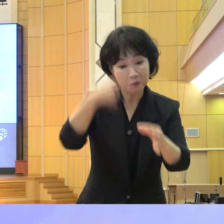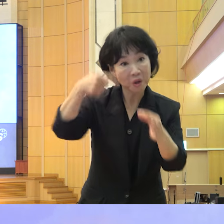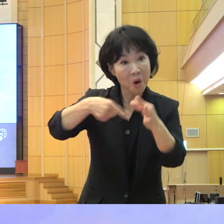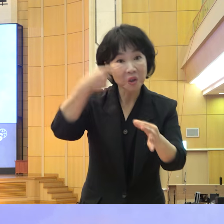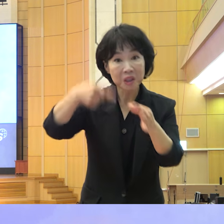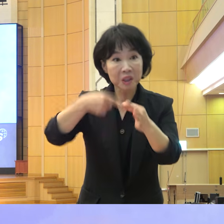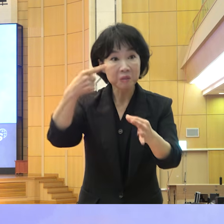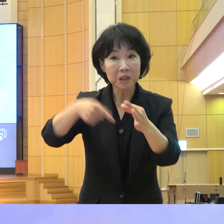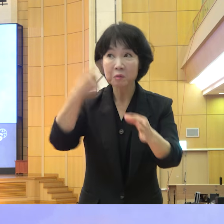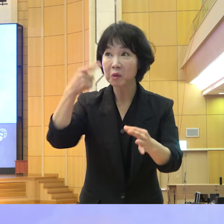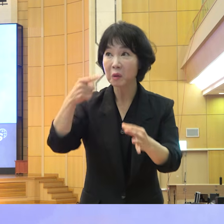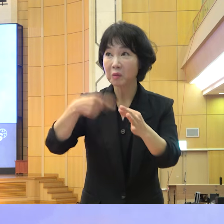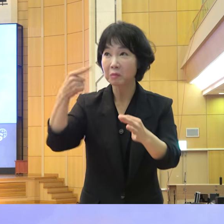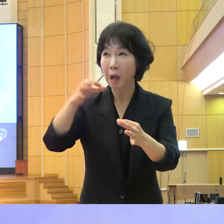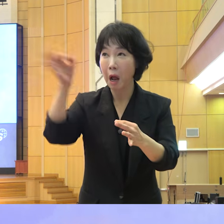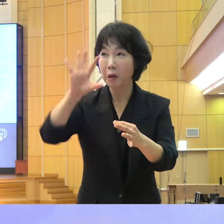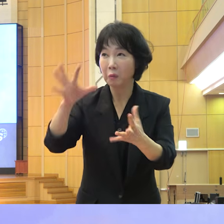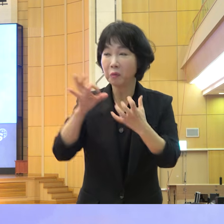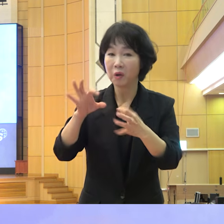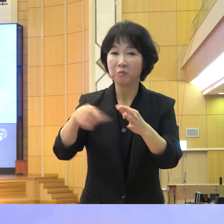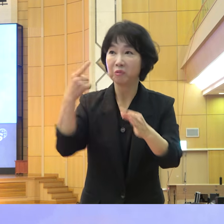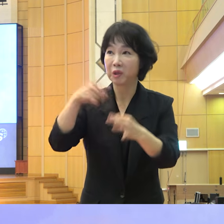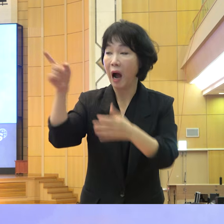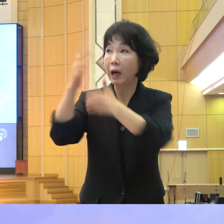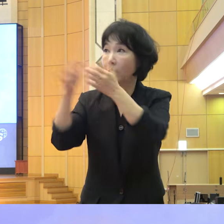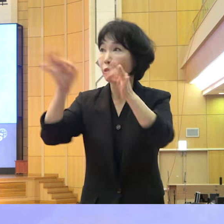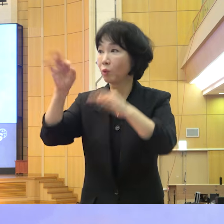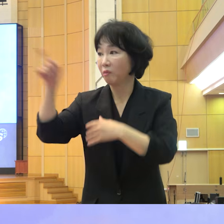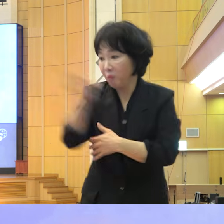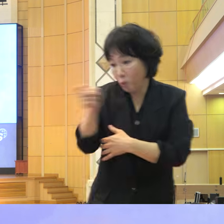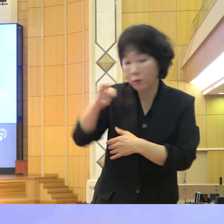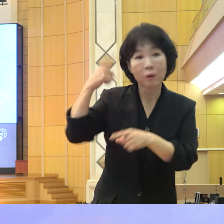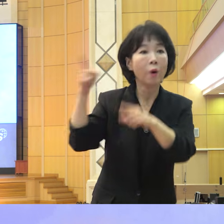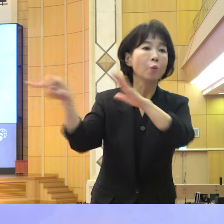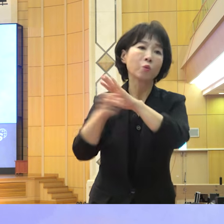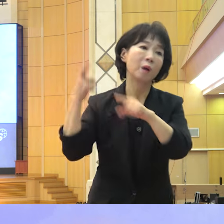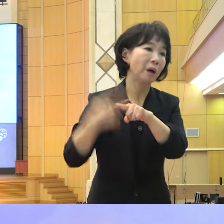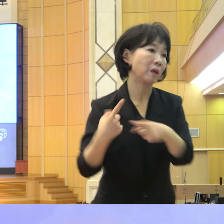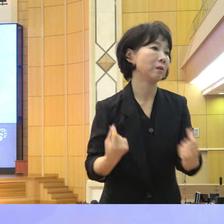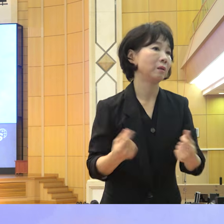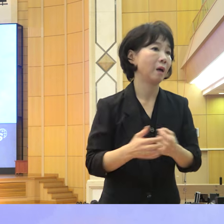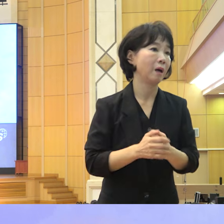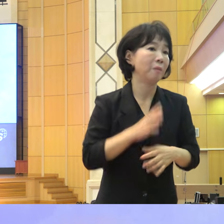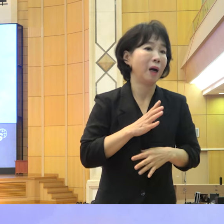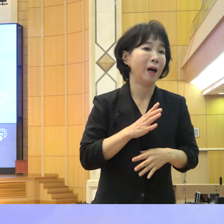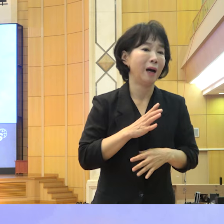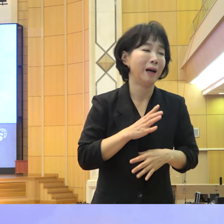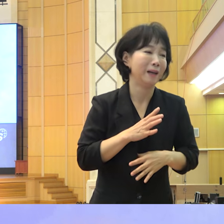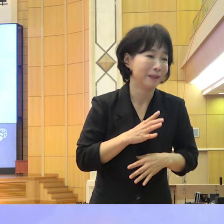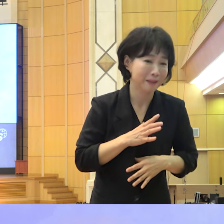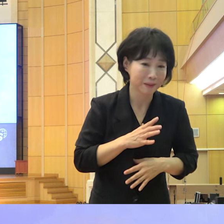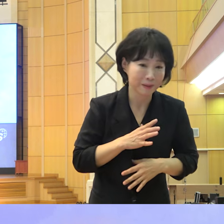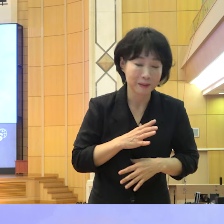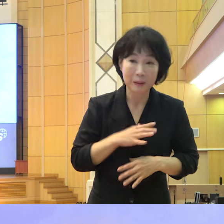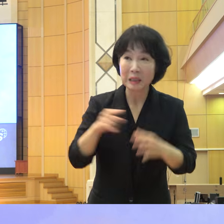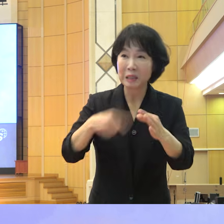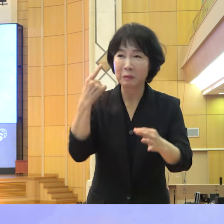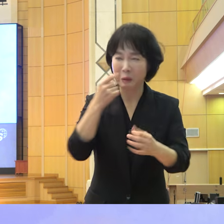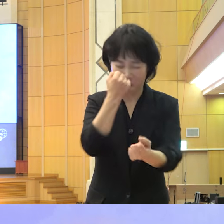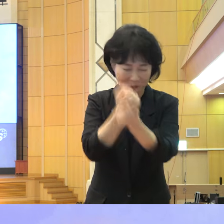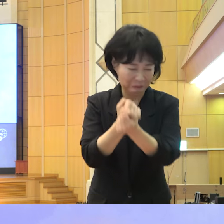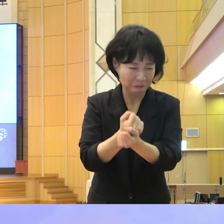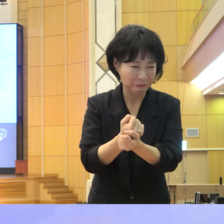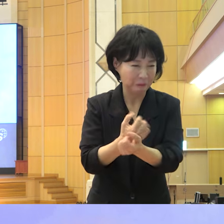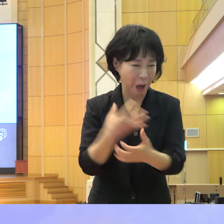드리면 그게 뭐예요? 물질 도적이라고 그랬어. 말라기 3장에 보면 10절에 11조 안 한